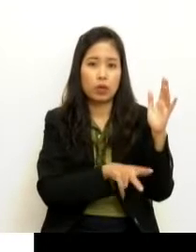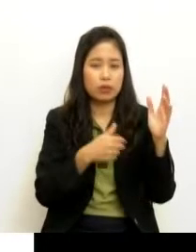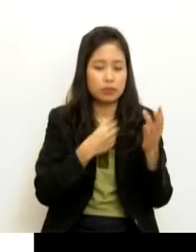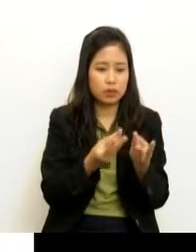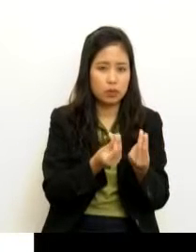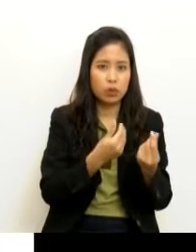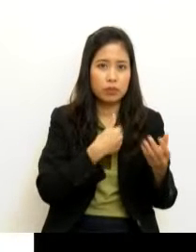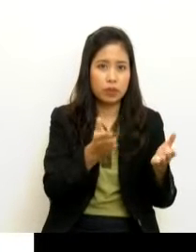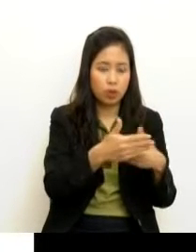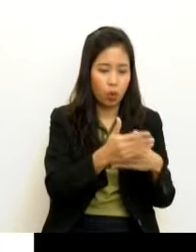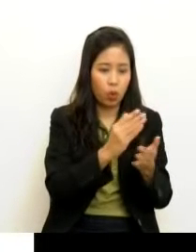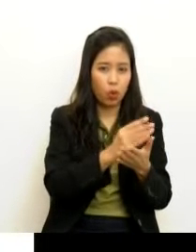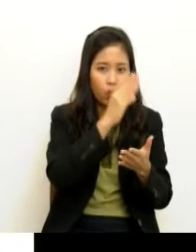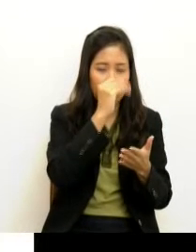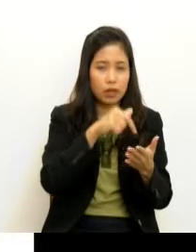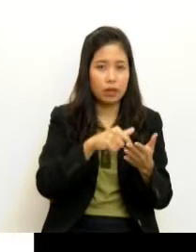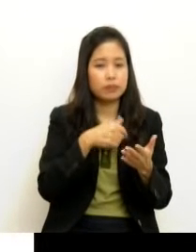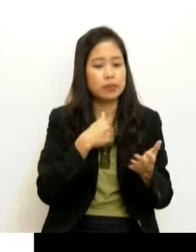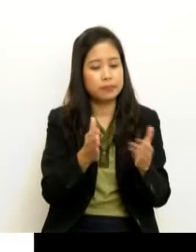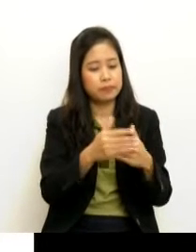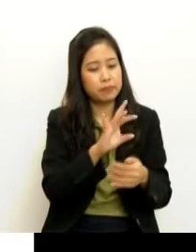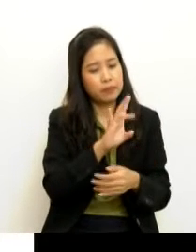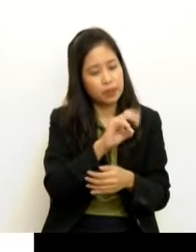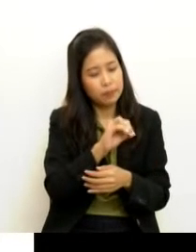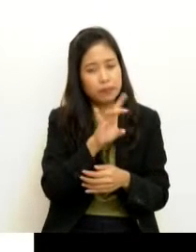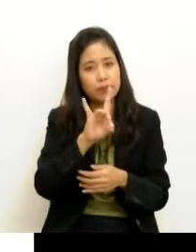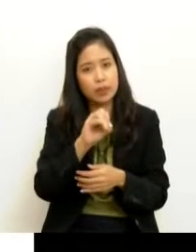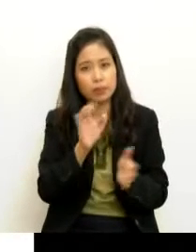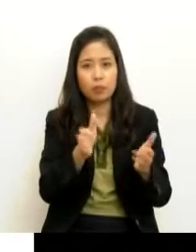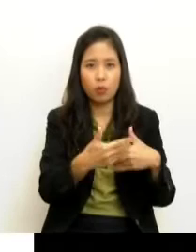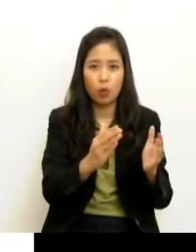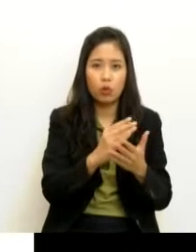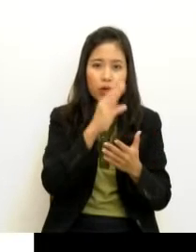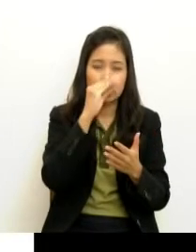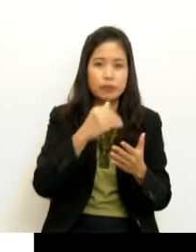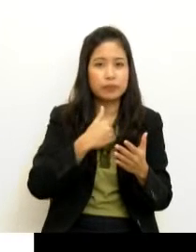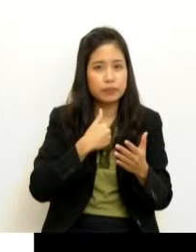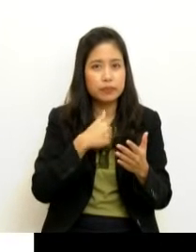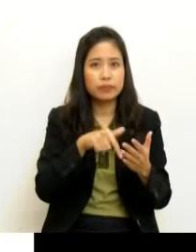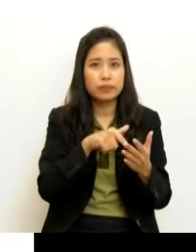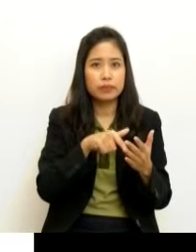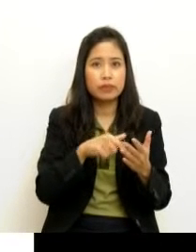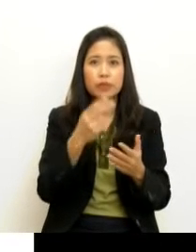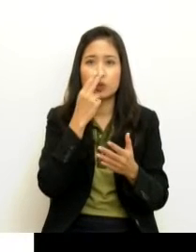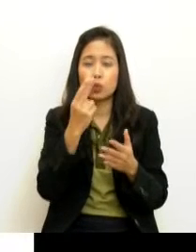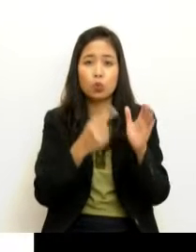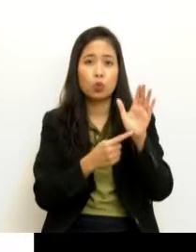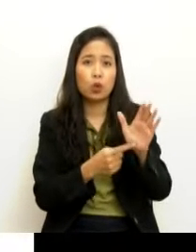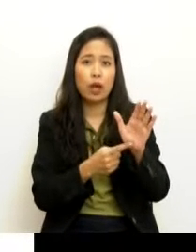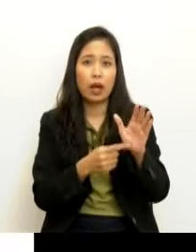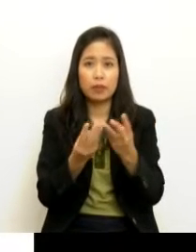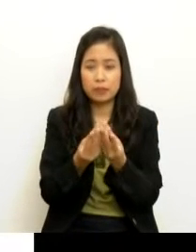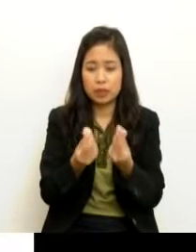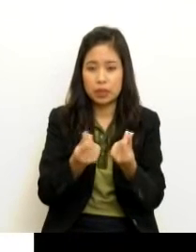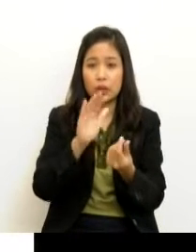พักได้ประมาณสัก 70-80 ห้องนะครับอันนี้ก็ยกตัวอย่างให้เห็นว่าพื้นที่ของแต่ละโร